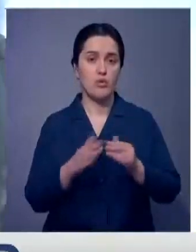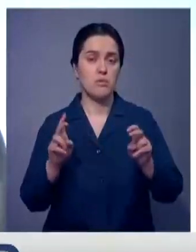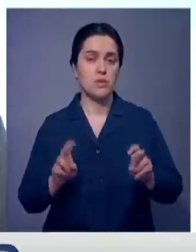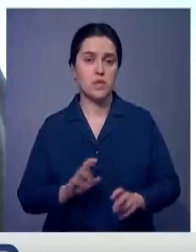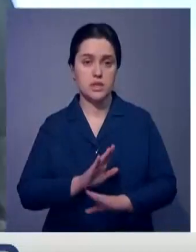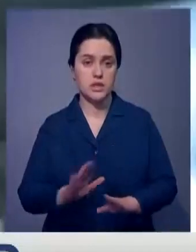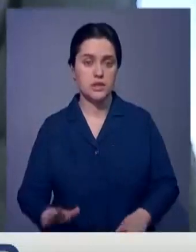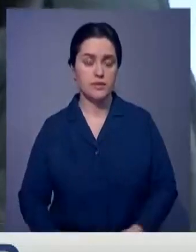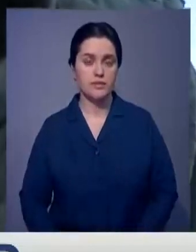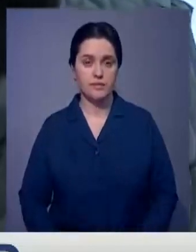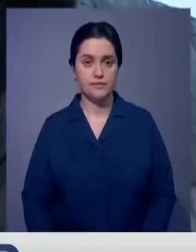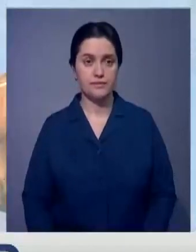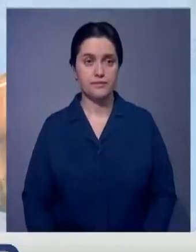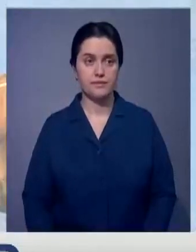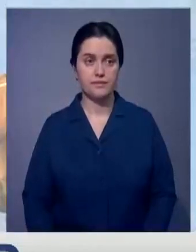дела.